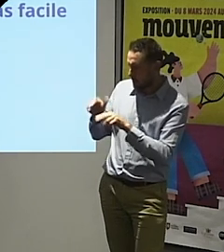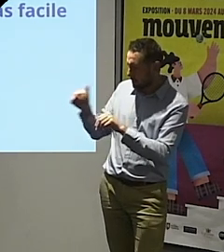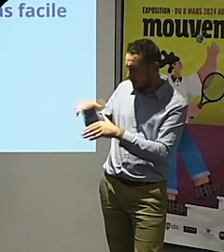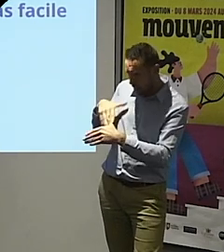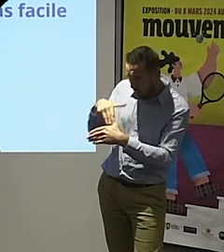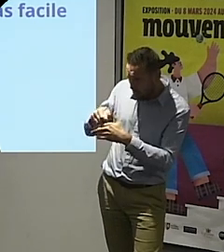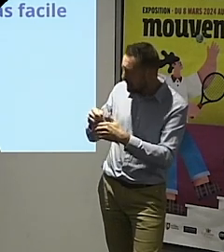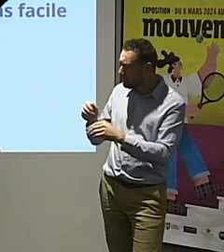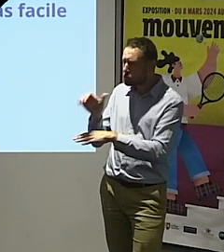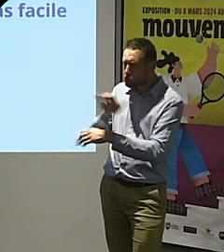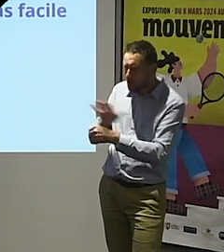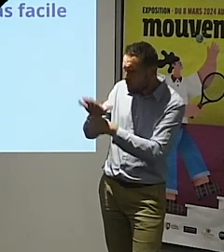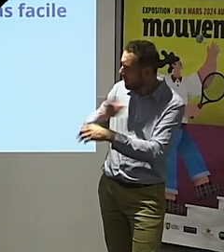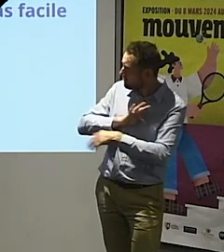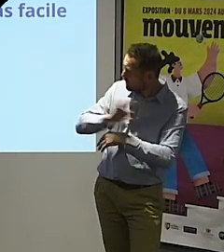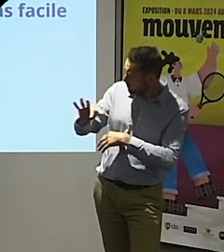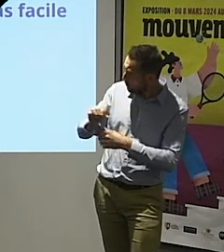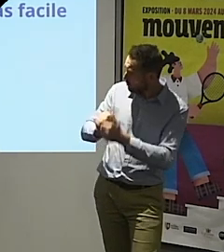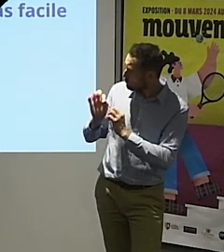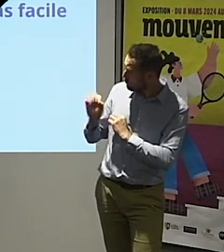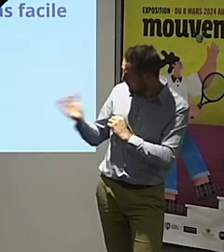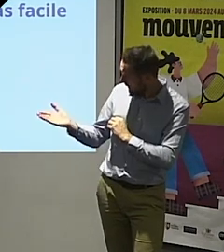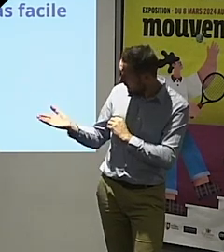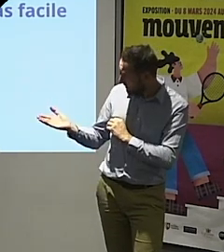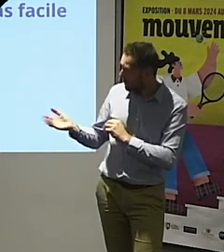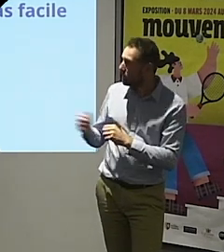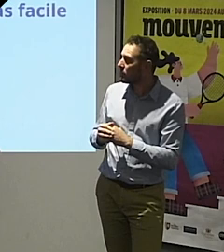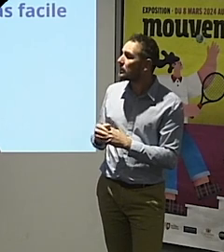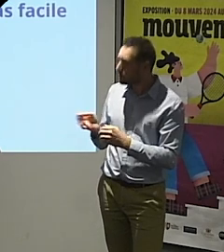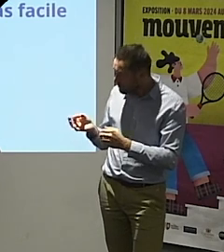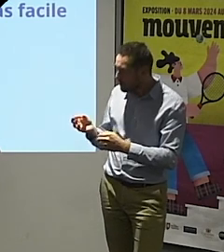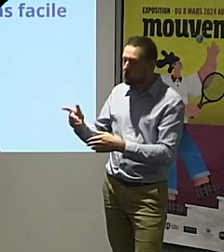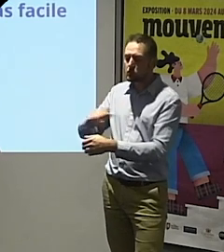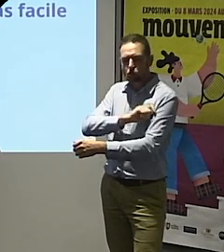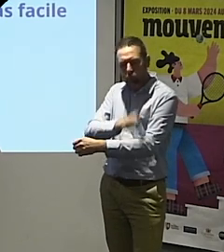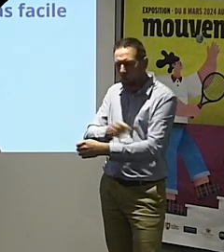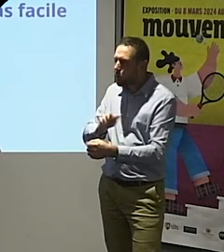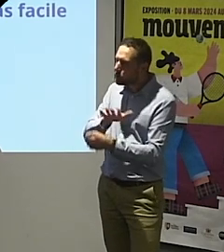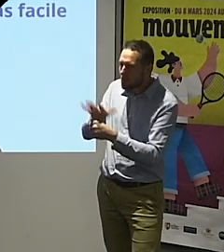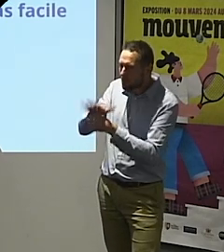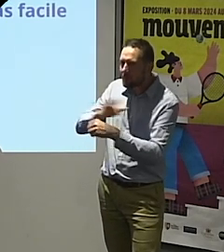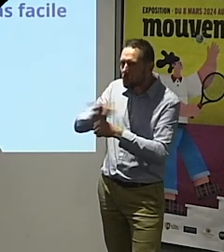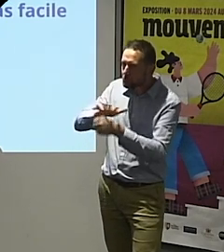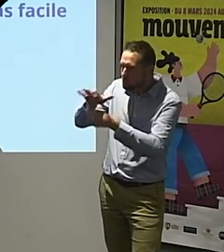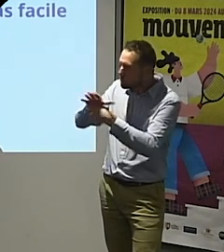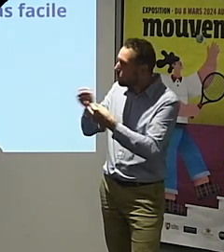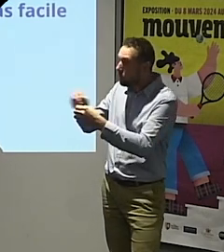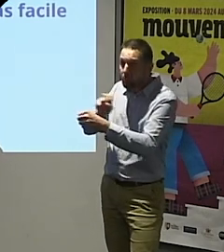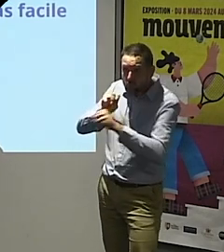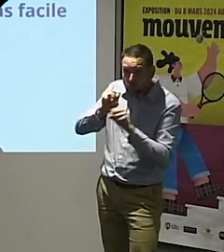des championnats de France. Donc c'est le sport, ça t'a permis de voyager un petit peu aussi.